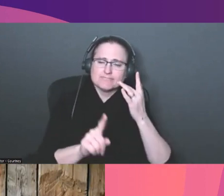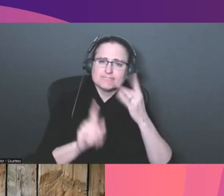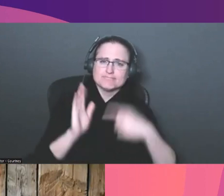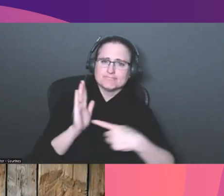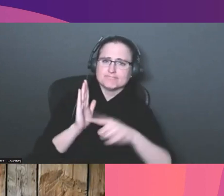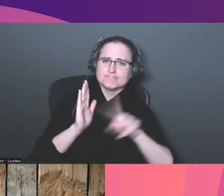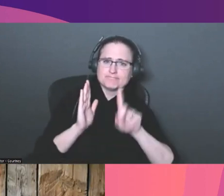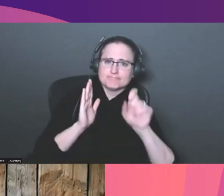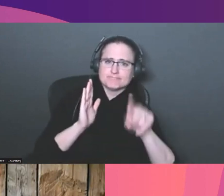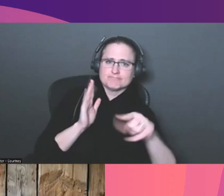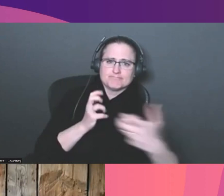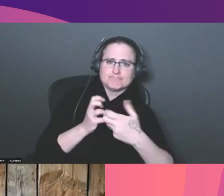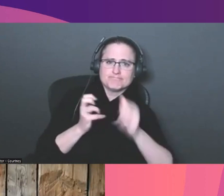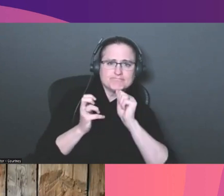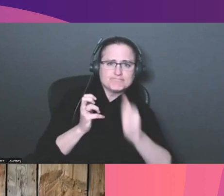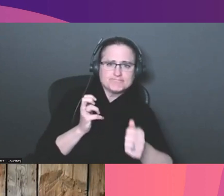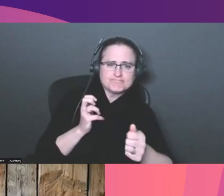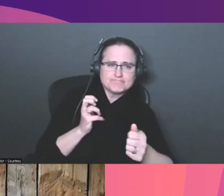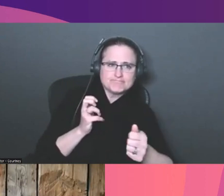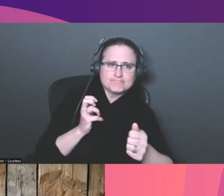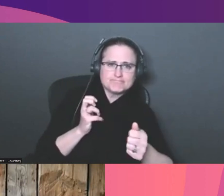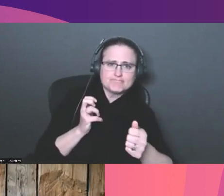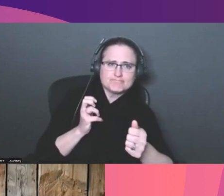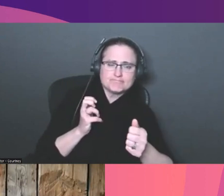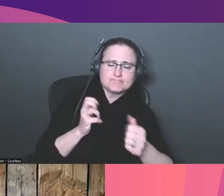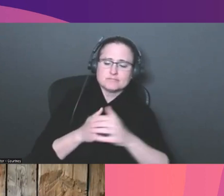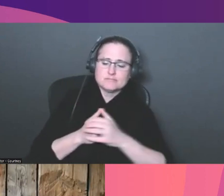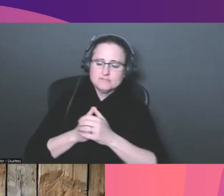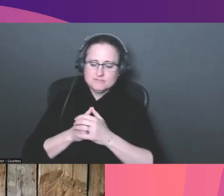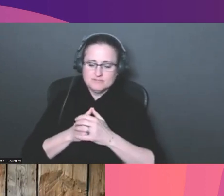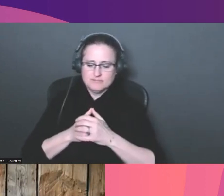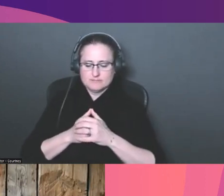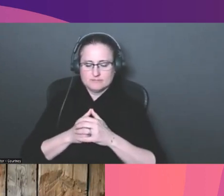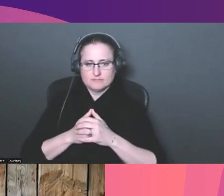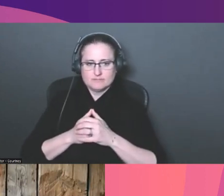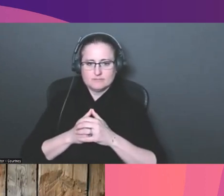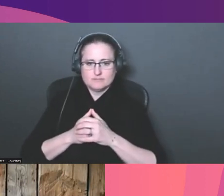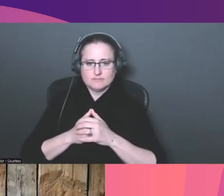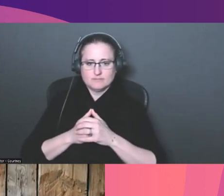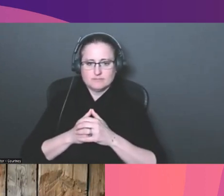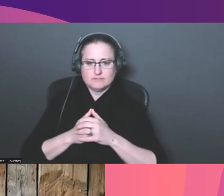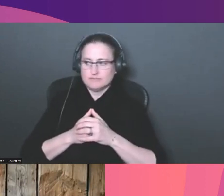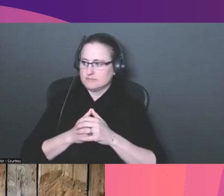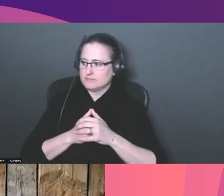que peut-être que ce n'était pas en lien avec la question posée.